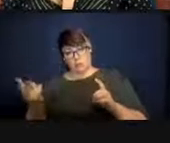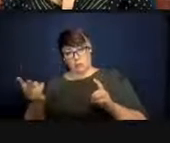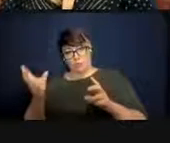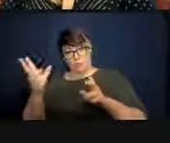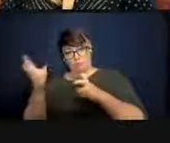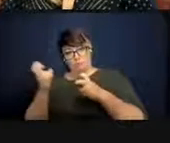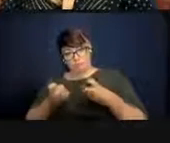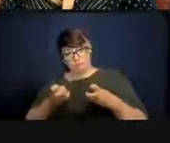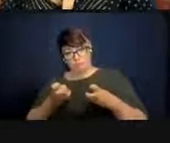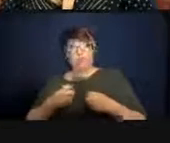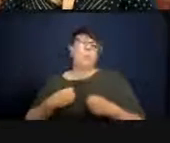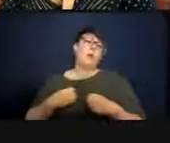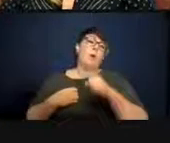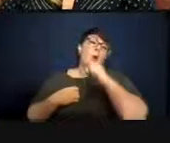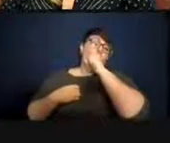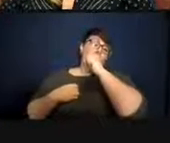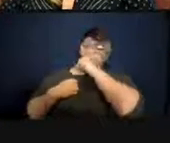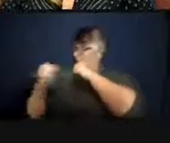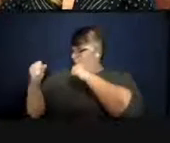ينبغي أن